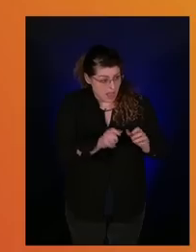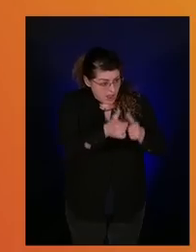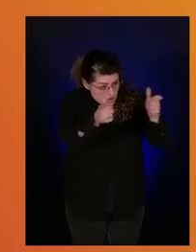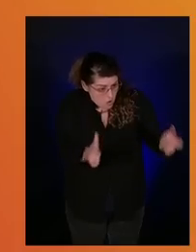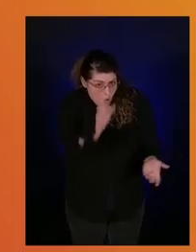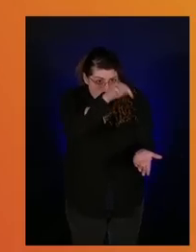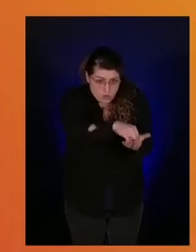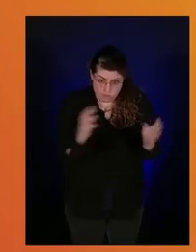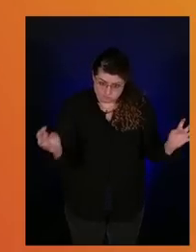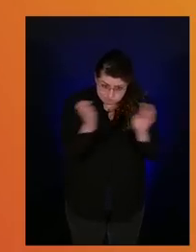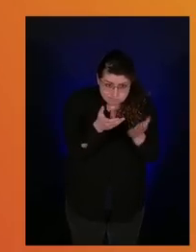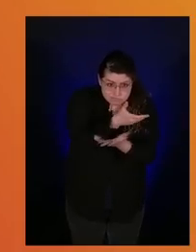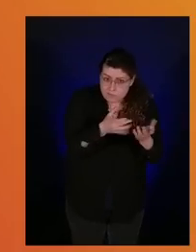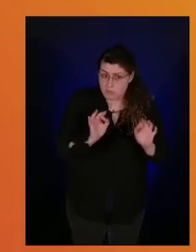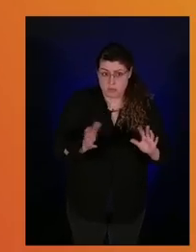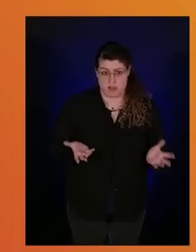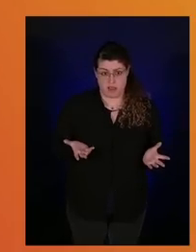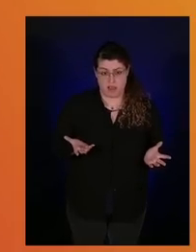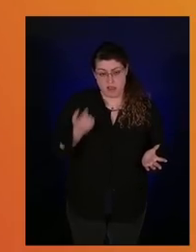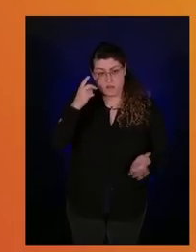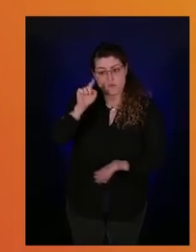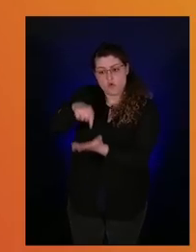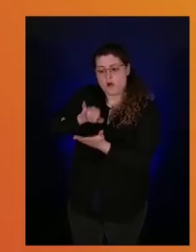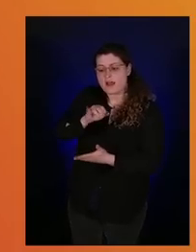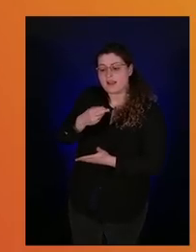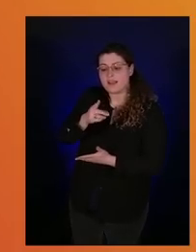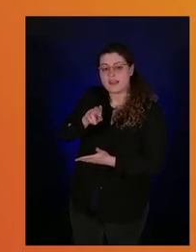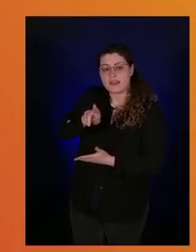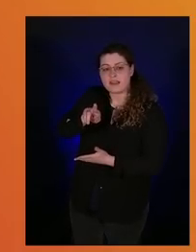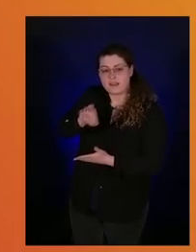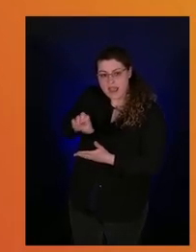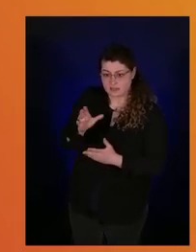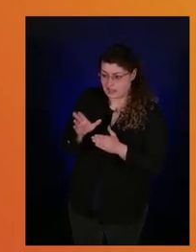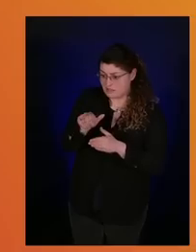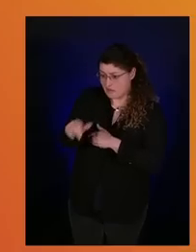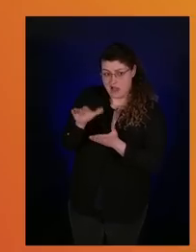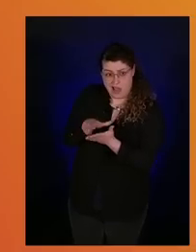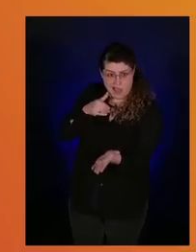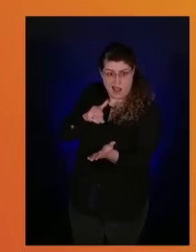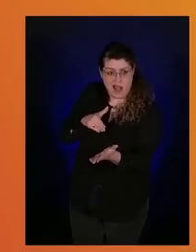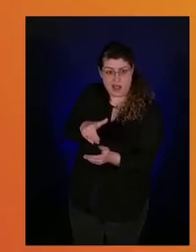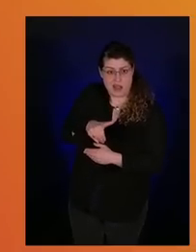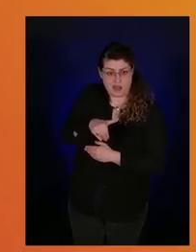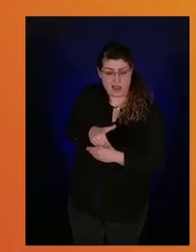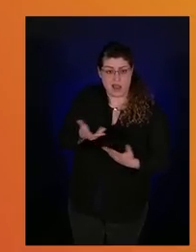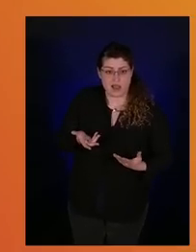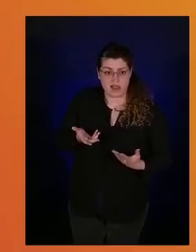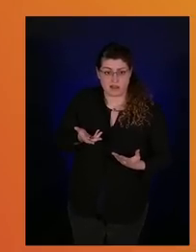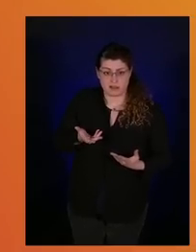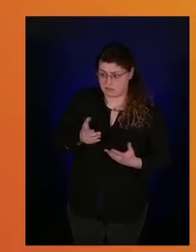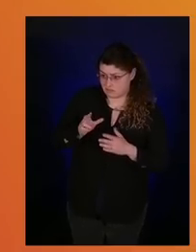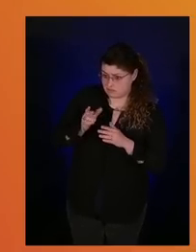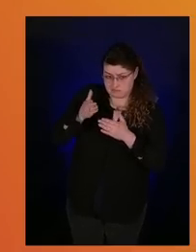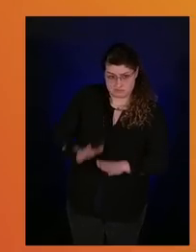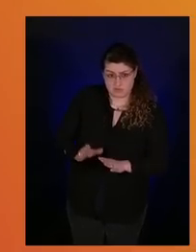union départementale. Pour l'Inde, ils attendent l'expulsion d'un jour à l'autre. Ils ont été condamnés. On a fait toutes les